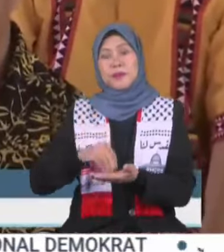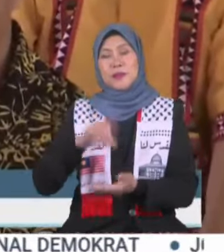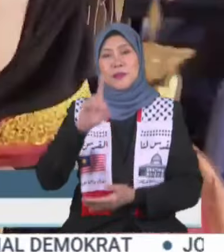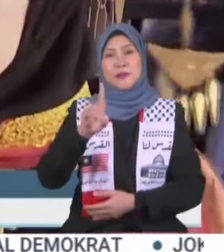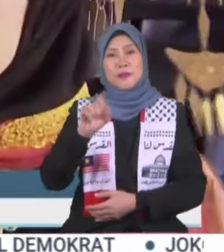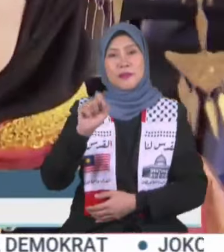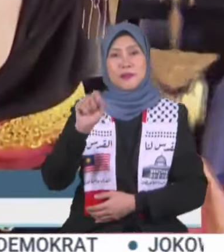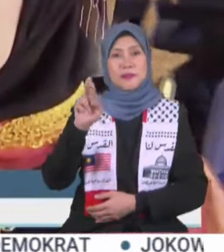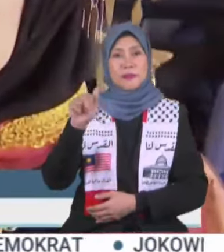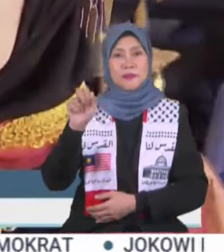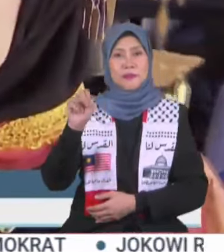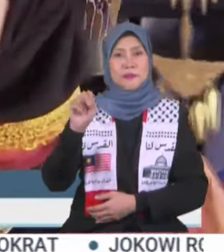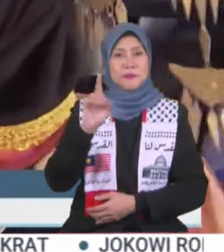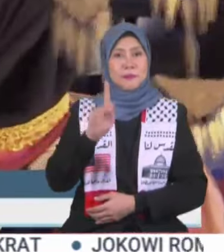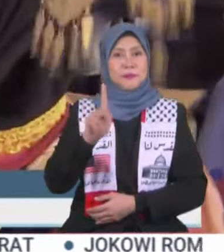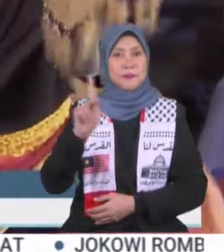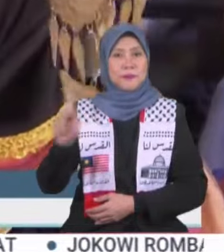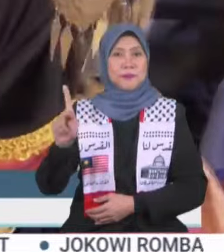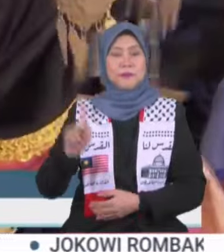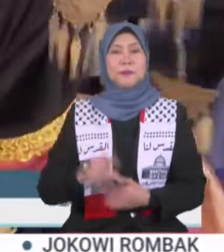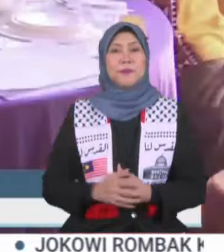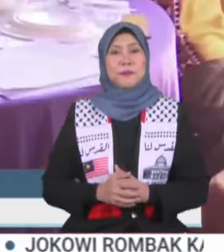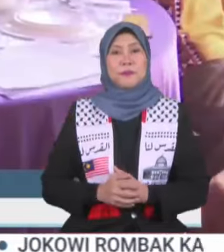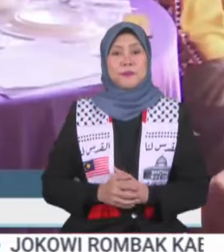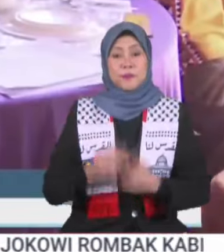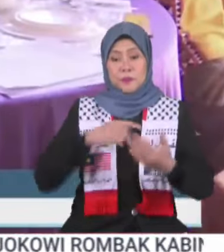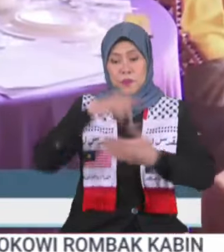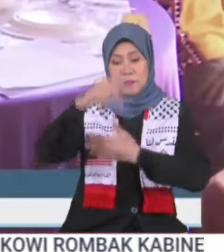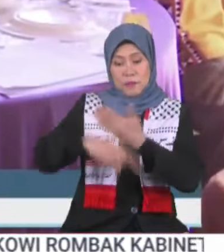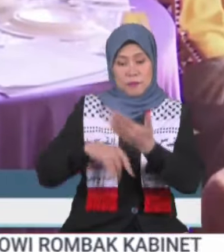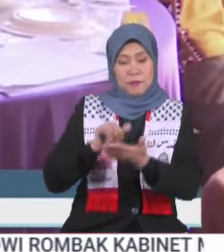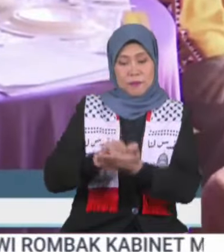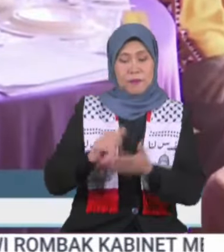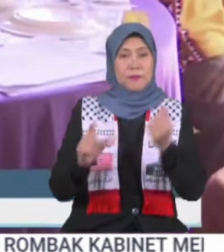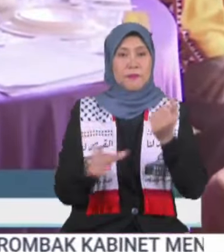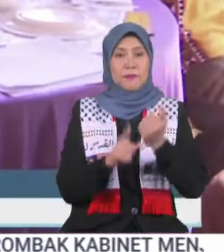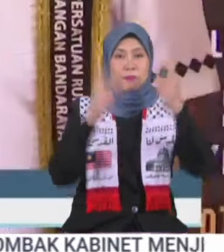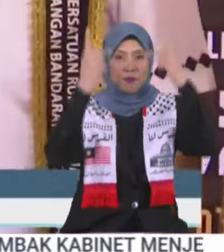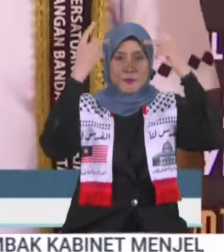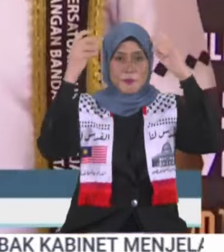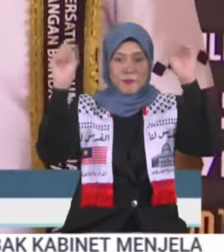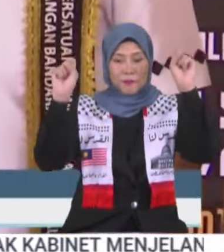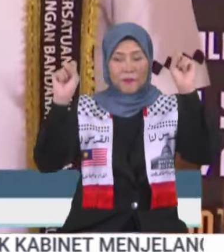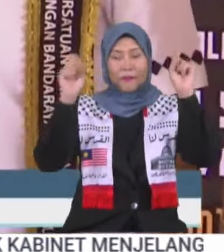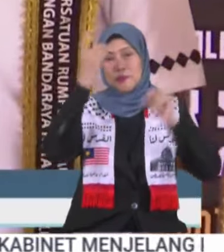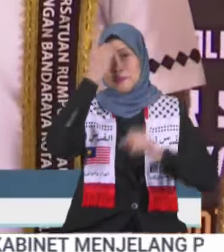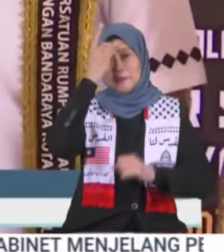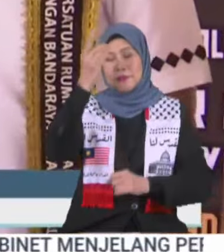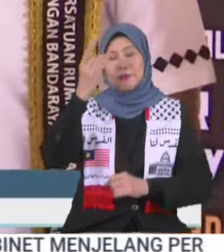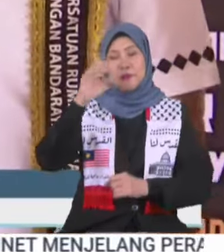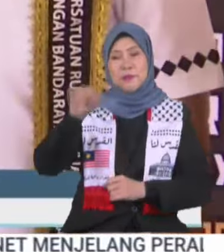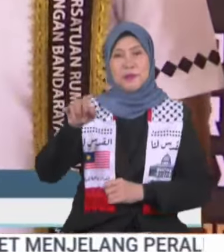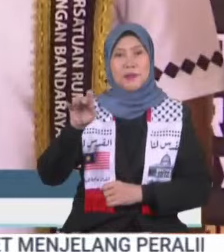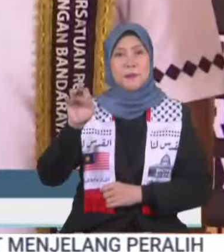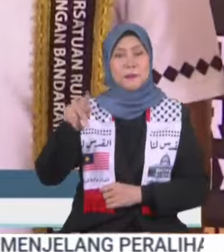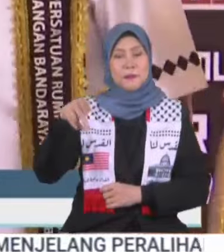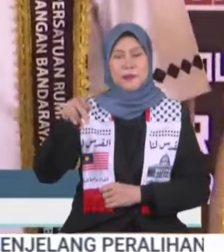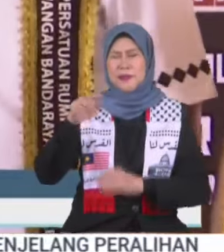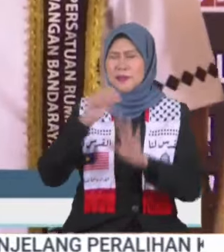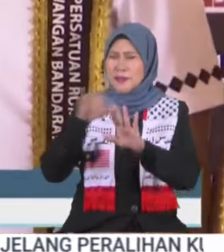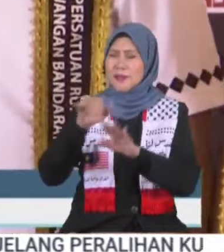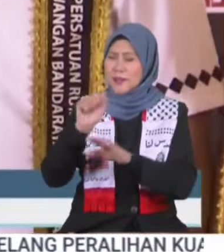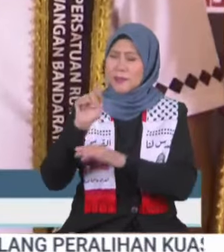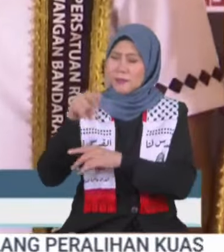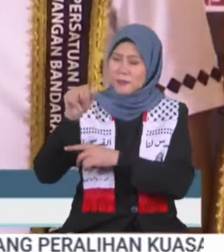dataran diasoka Kota Kinabalu mengenai program ini naib presiden prbss Datuk jafin Hakim berkata i